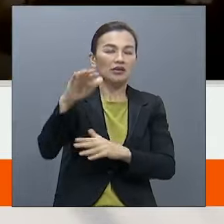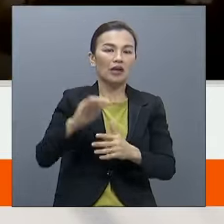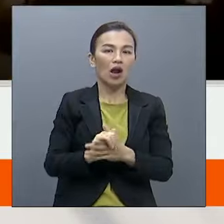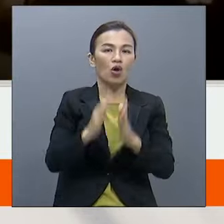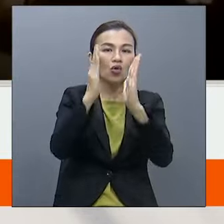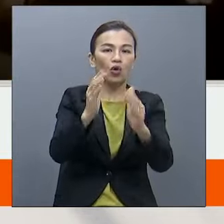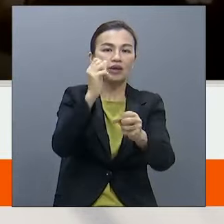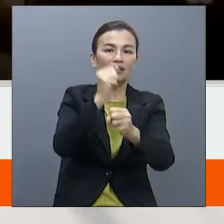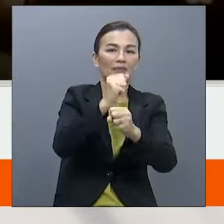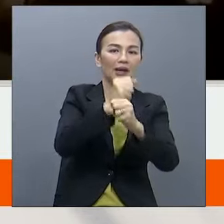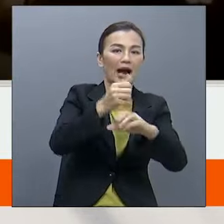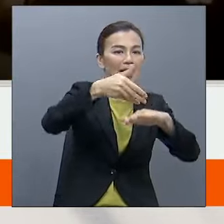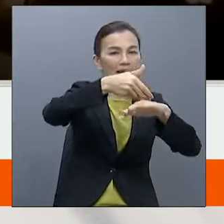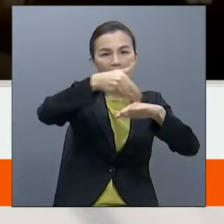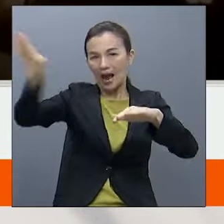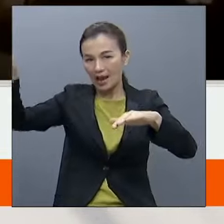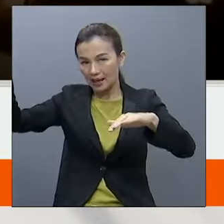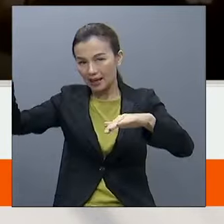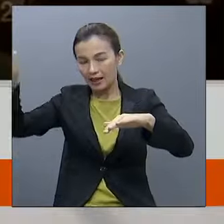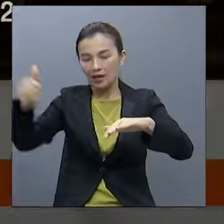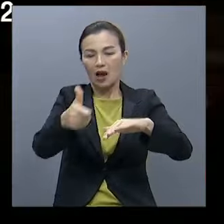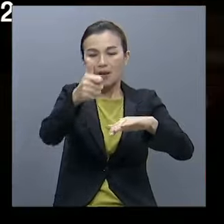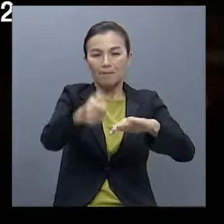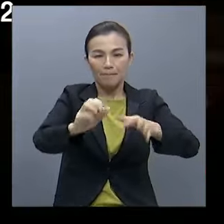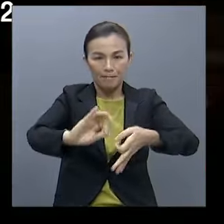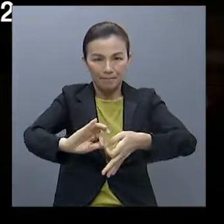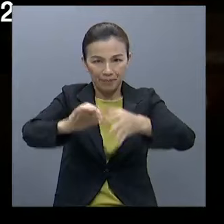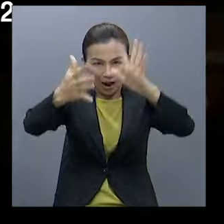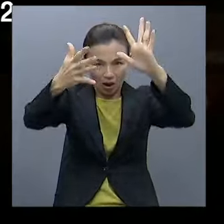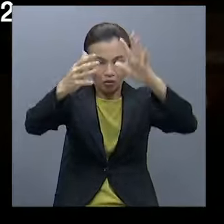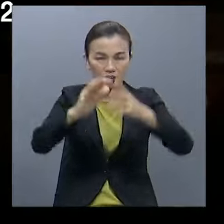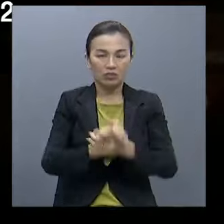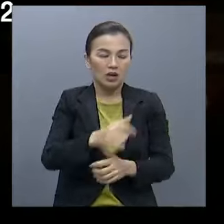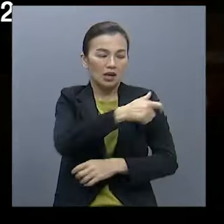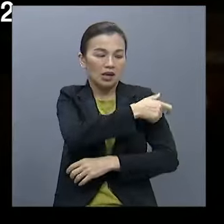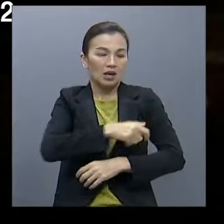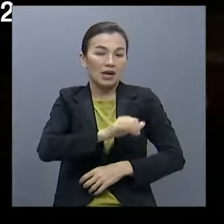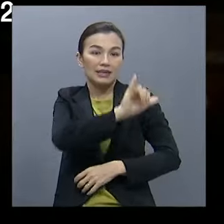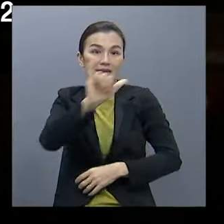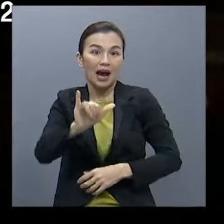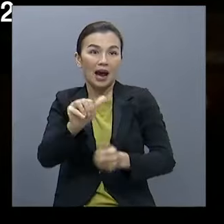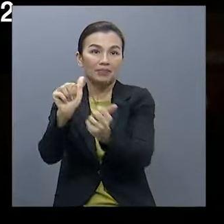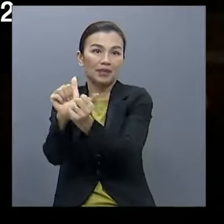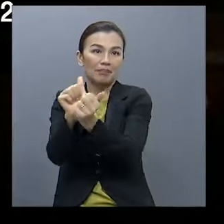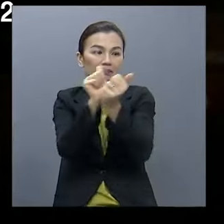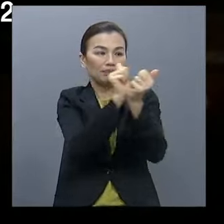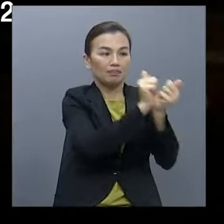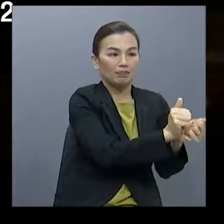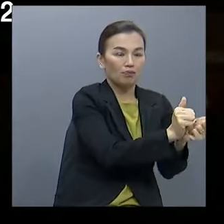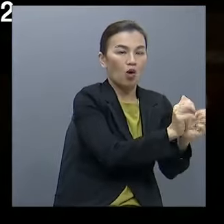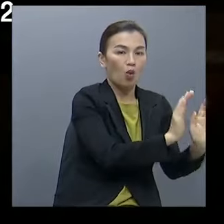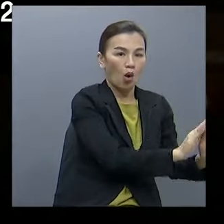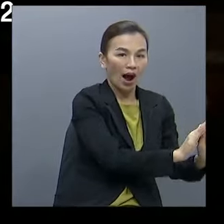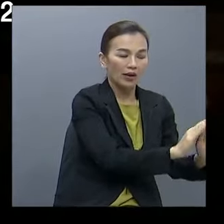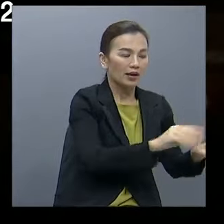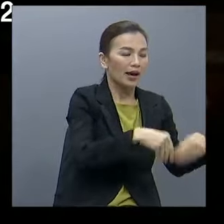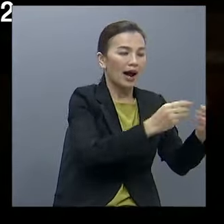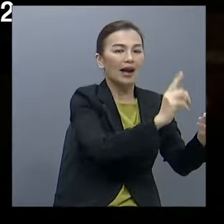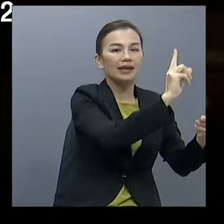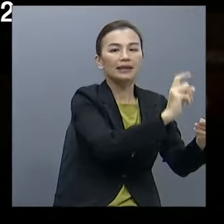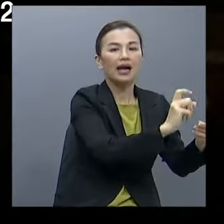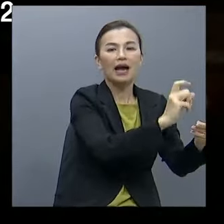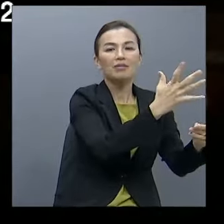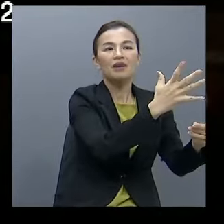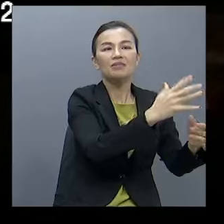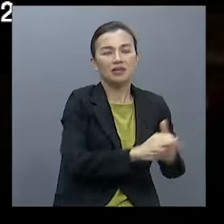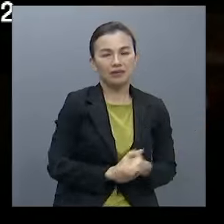วก็ที่อปภก็จับมัดไว ้ แล้วก็ดูแล้วว่ามันเป็นการก่อกวนมากกว่าไม่ได้หวังในชีวิตของพี่น้องประชาชนอย่าง